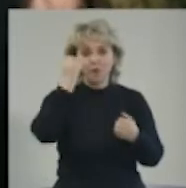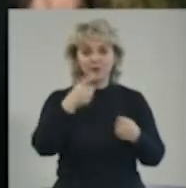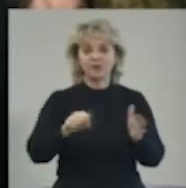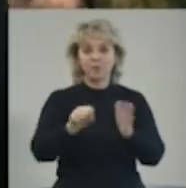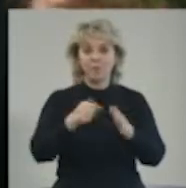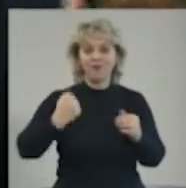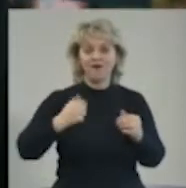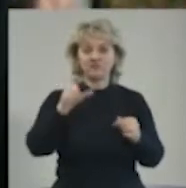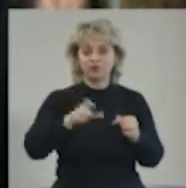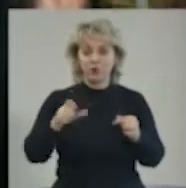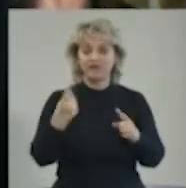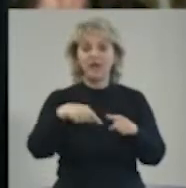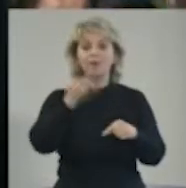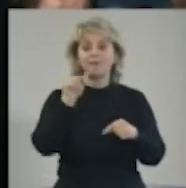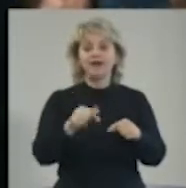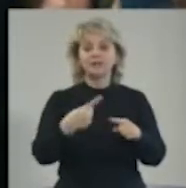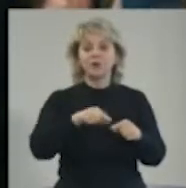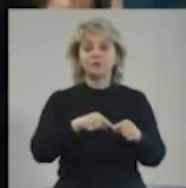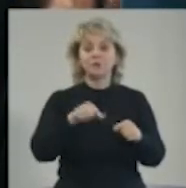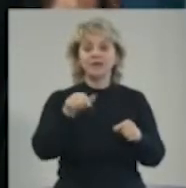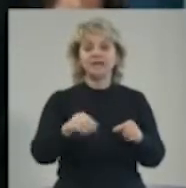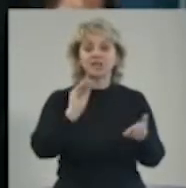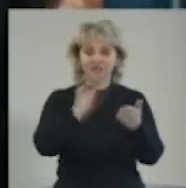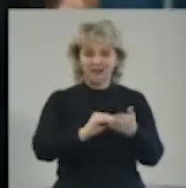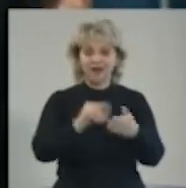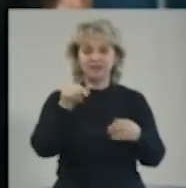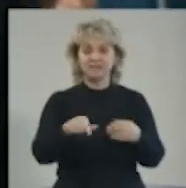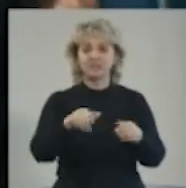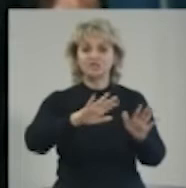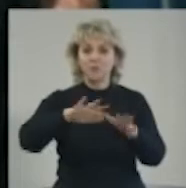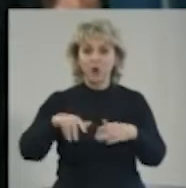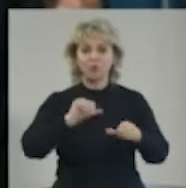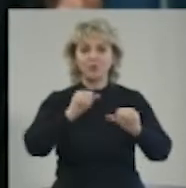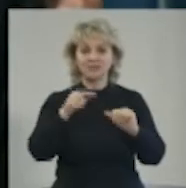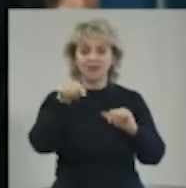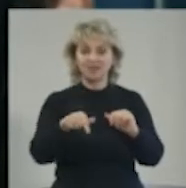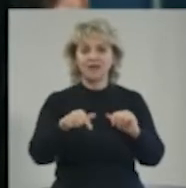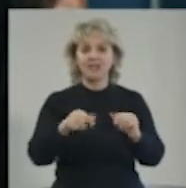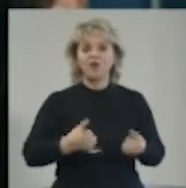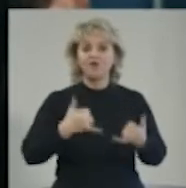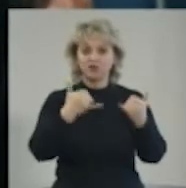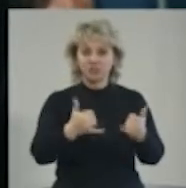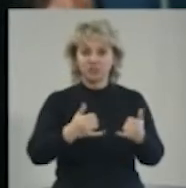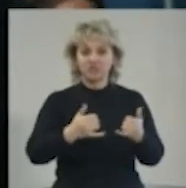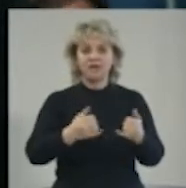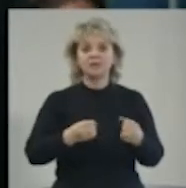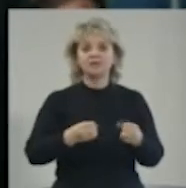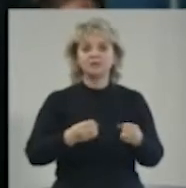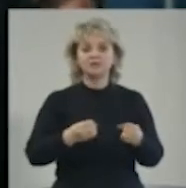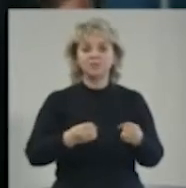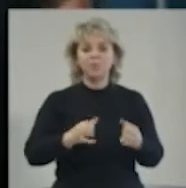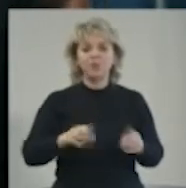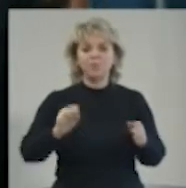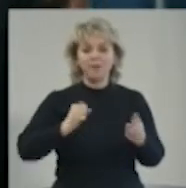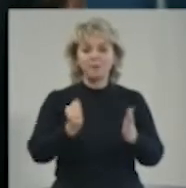павших воинах. Поэтому это место очень знаковое. Здесь проходит постоянно возложение